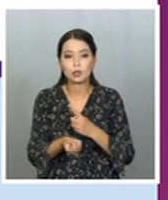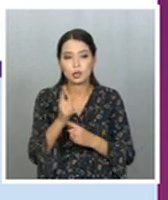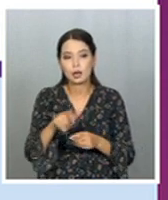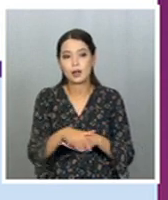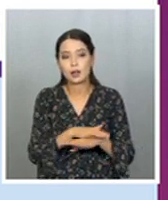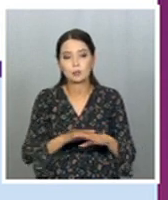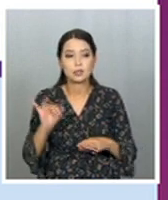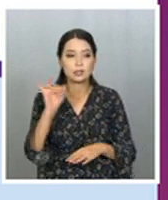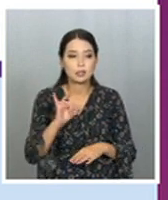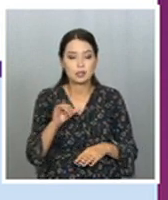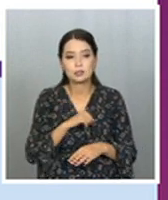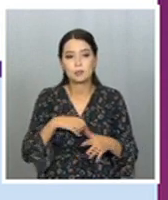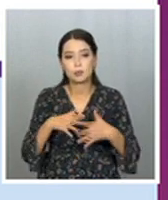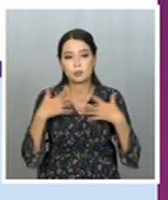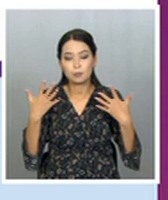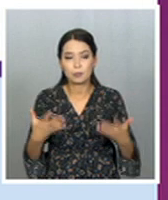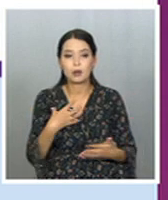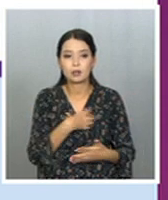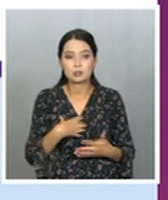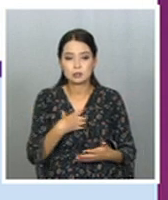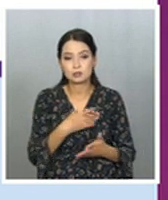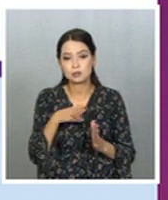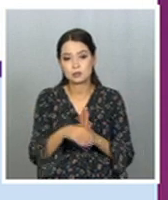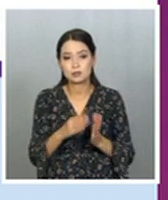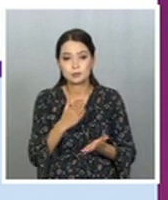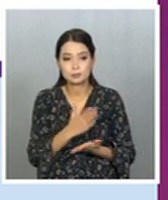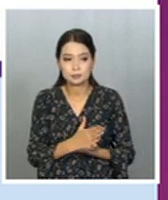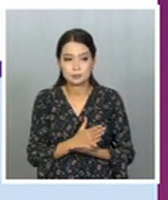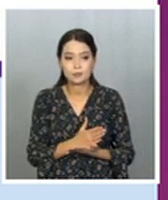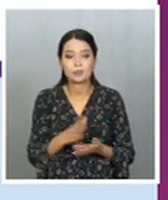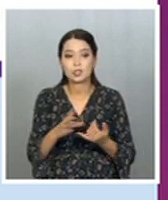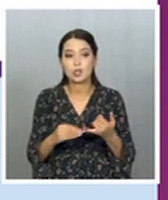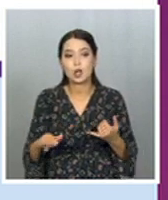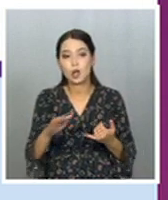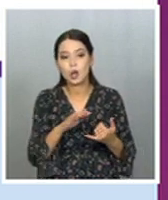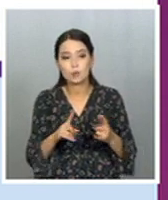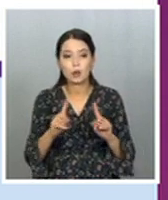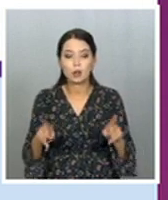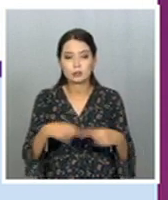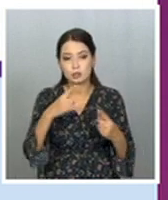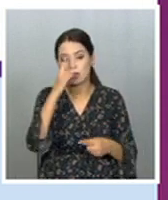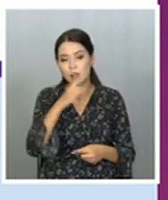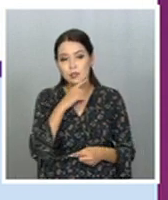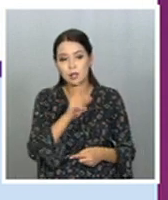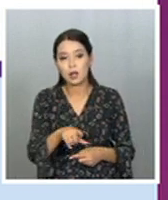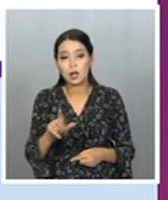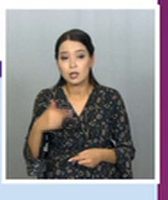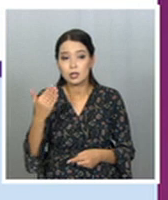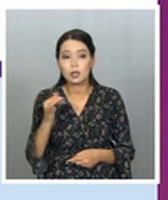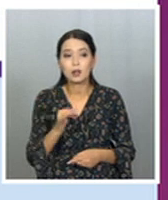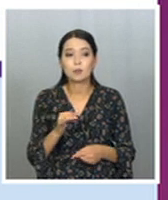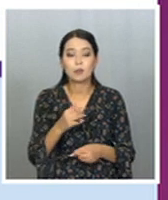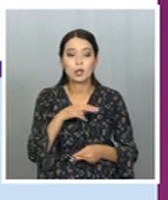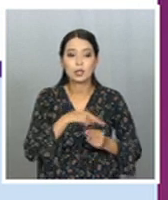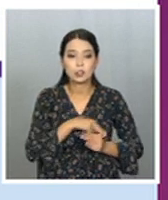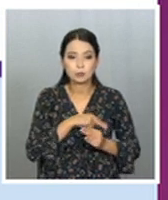халқымыздың тарихындағы аса маңызды оқиға саналады. Жер аумағын қалыптастыруда қазақ зиялыларының еңбегі жоғары